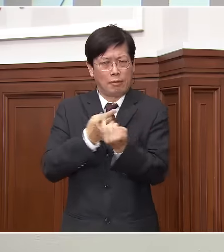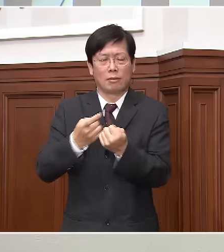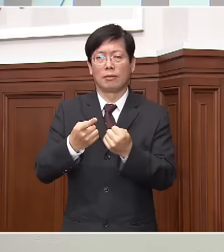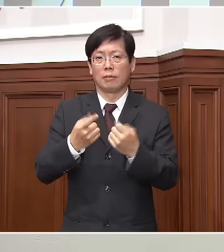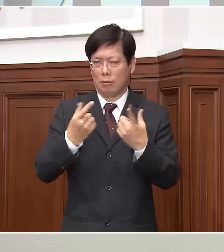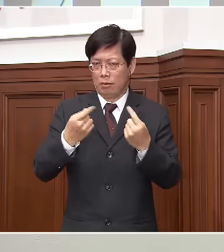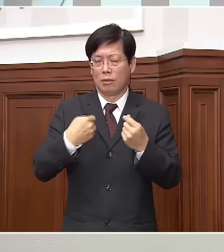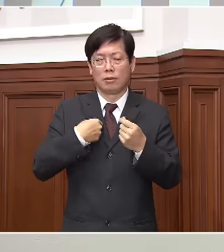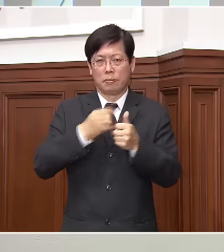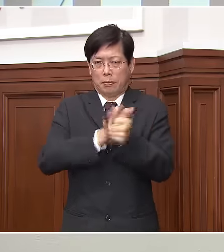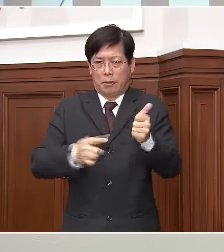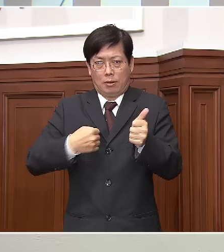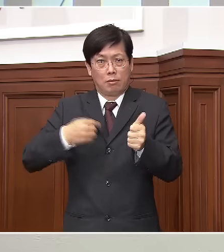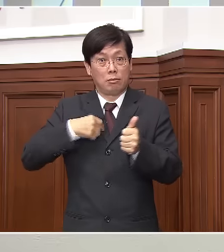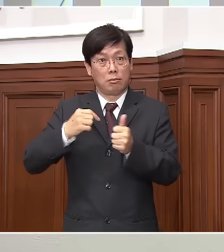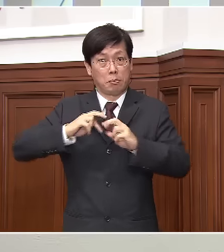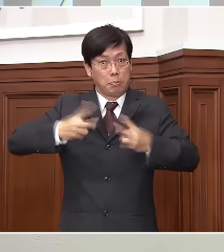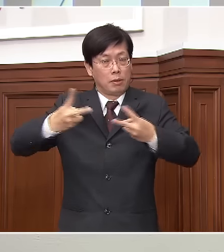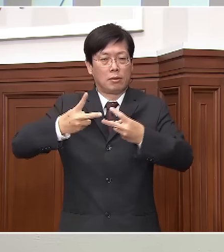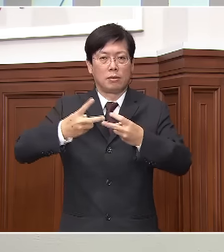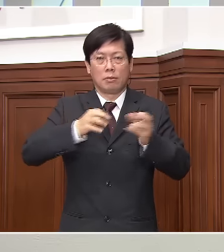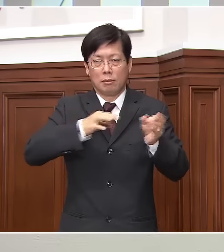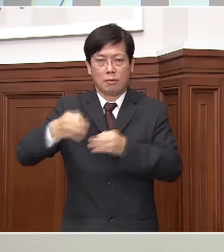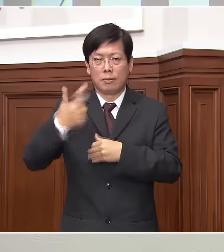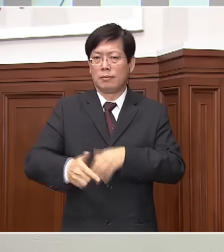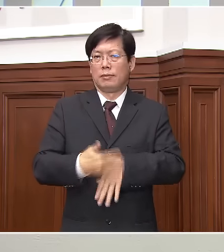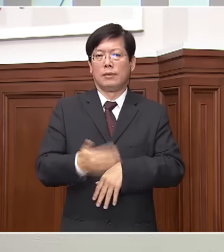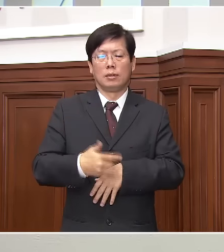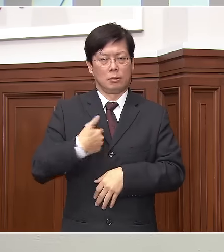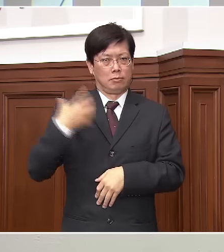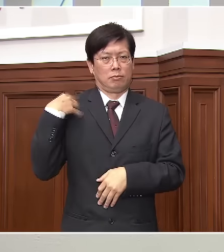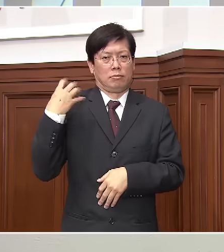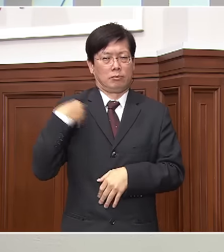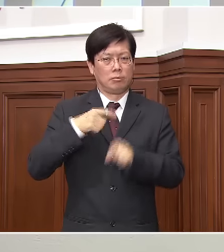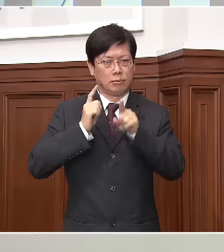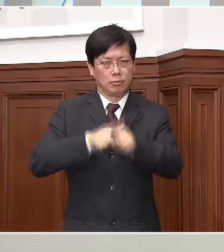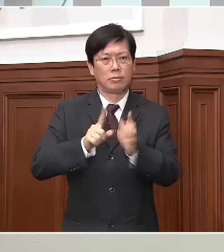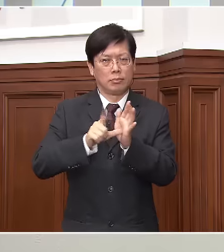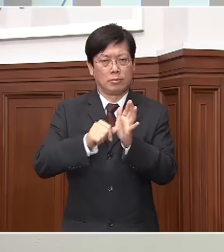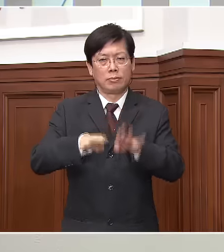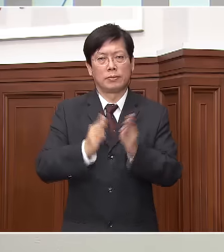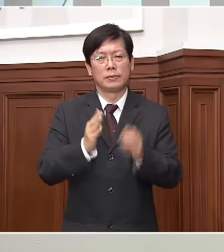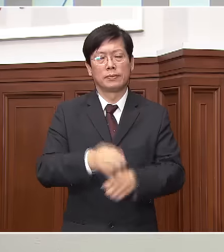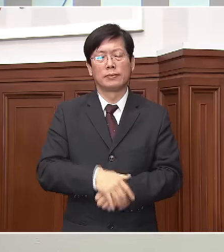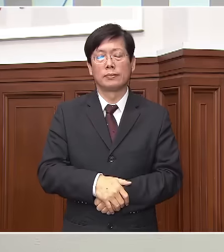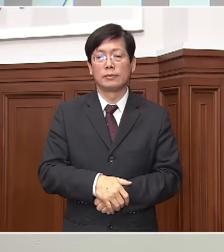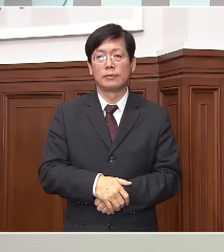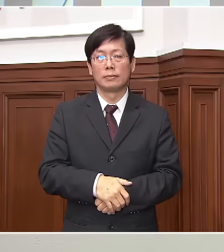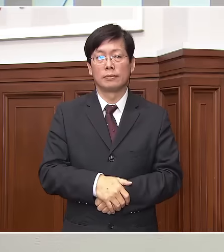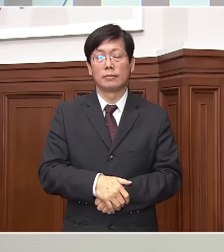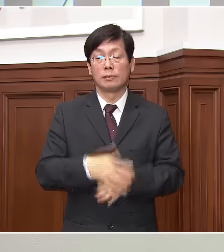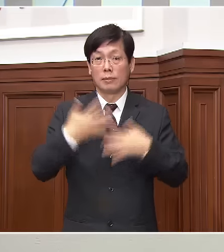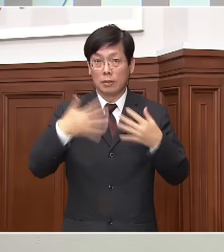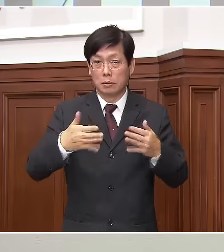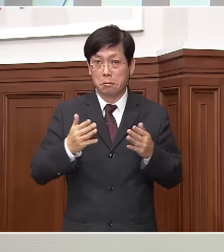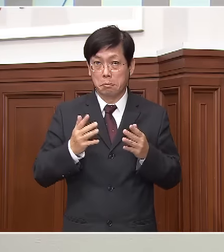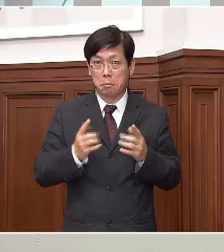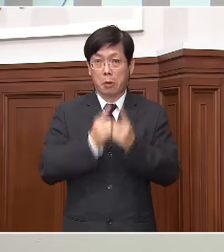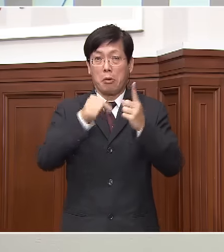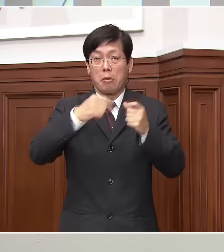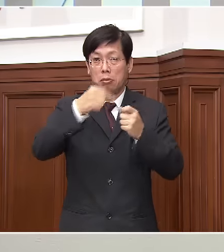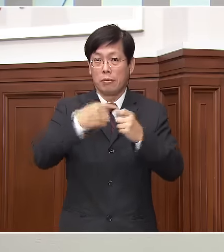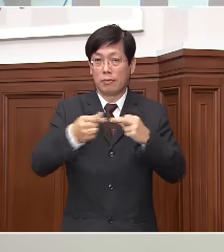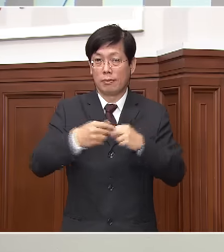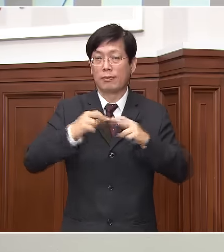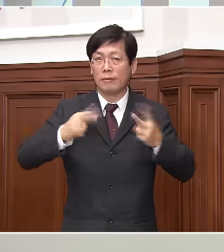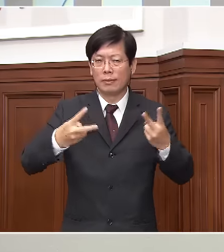缓改革的进程，改革一定要如期的进行。很多人会问，为什么改革年金制